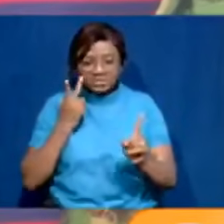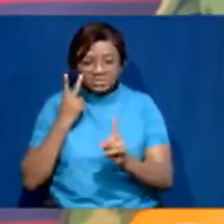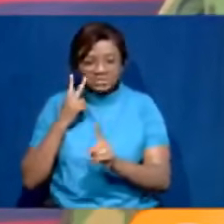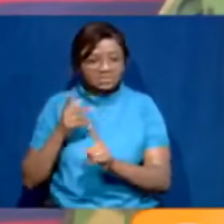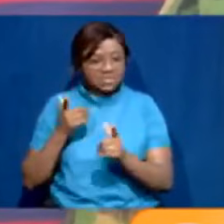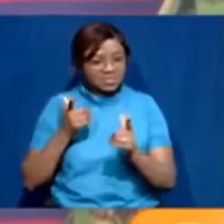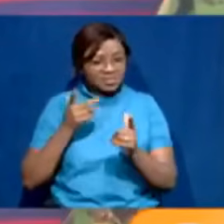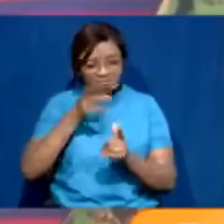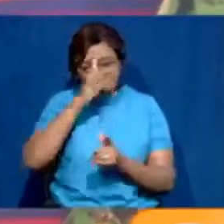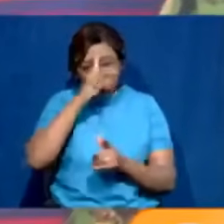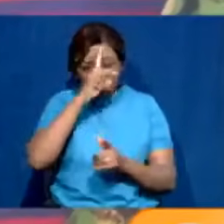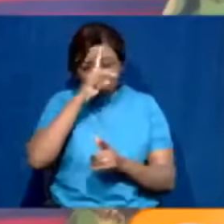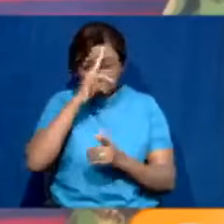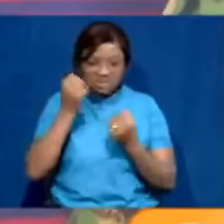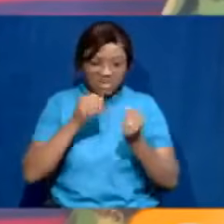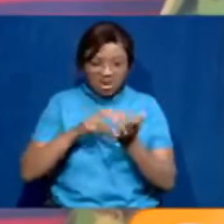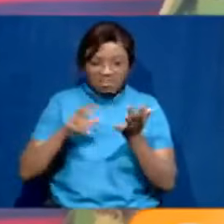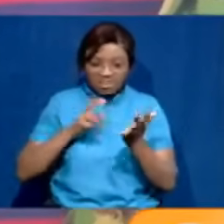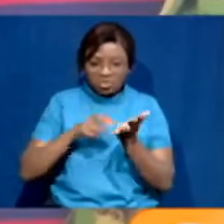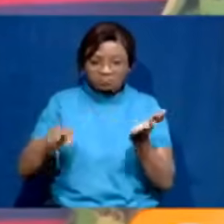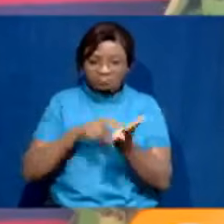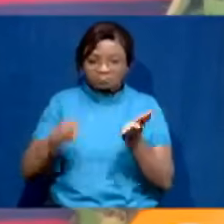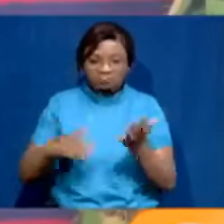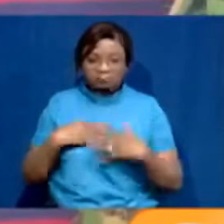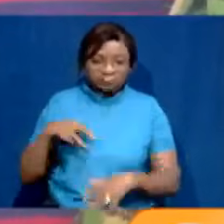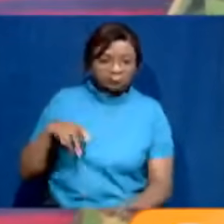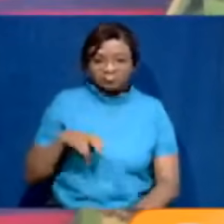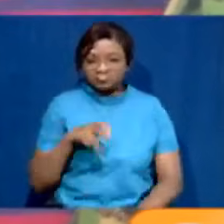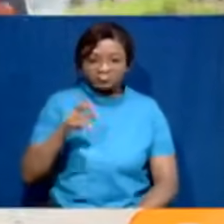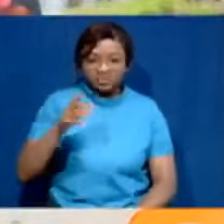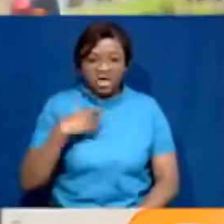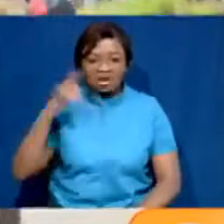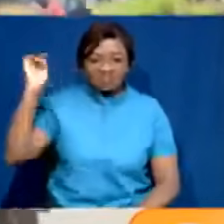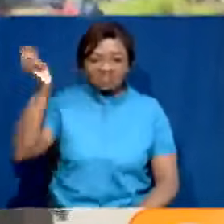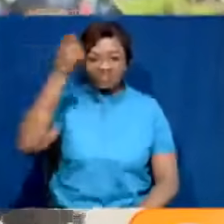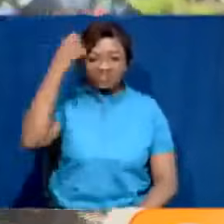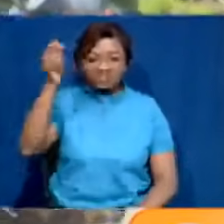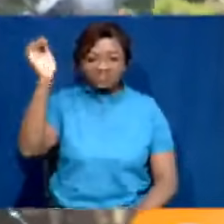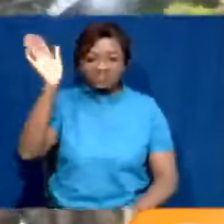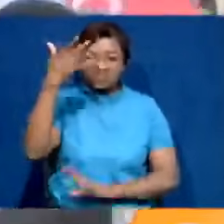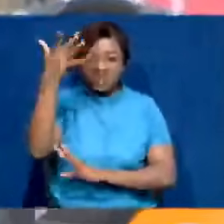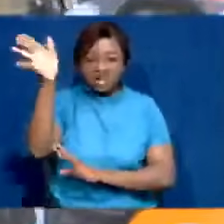yanakuja yanashukisha watu kila mahali, na hao watu wanatembea, wengine wako na mabendera.